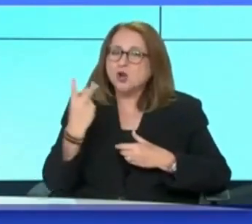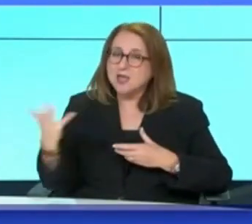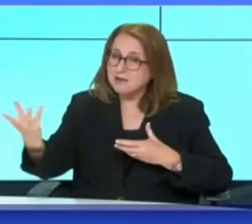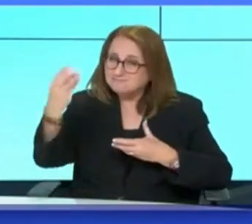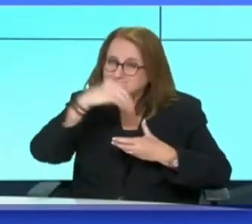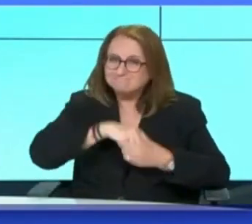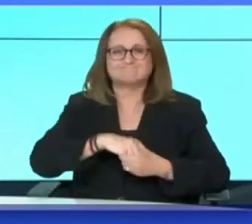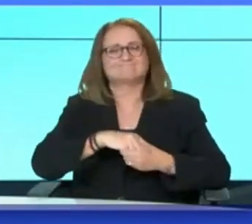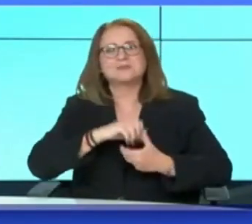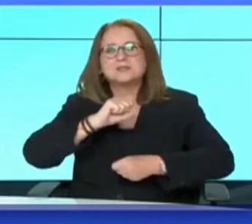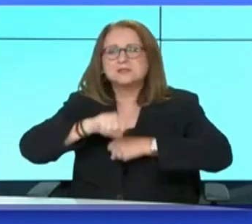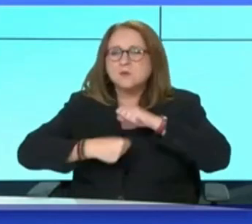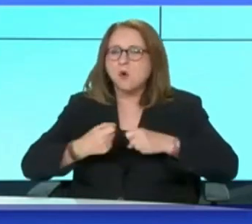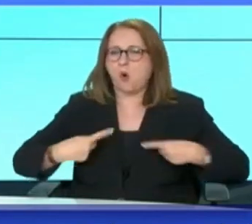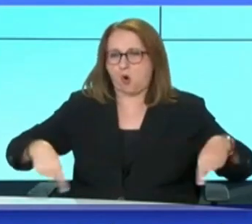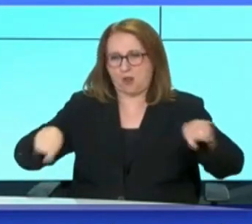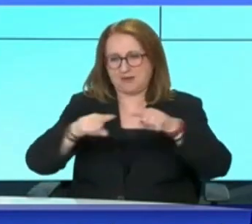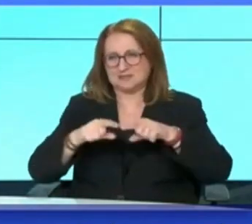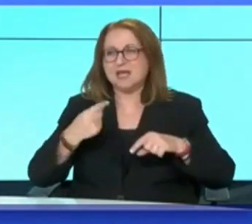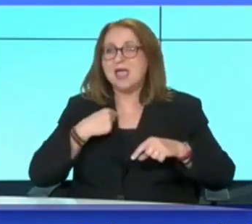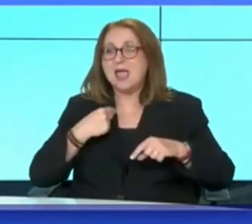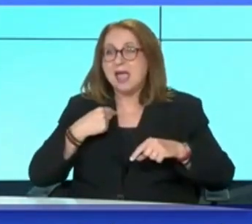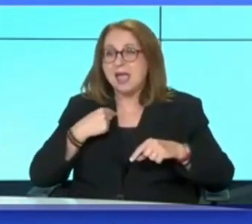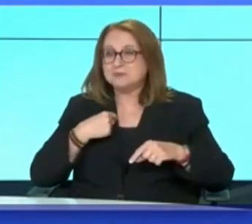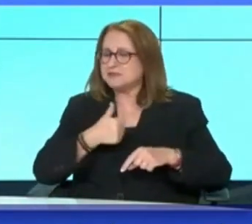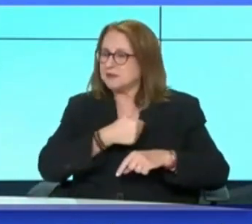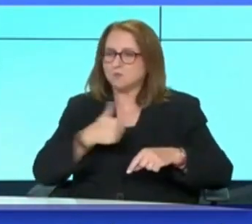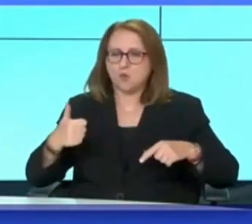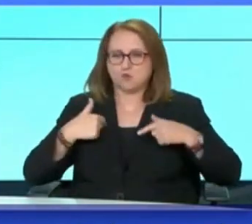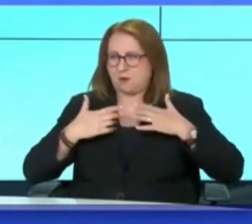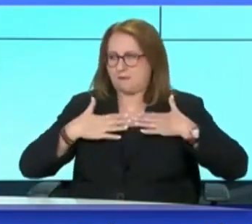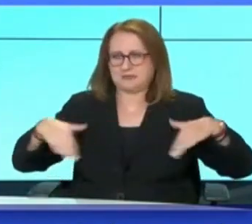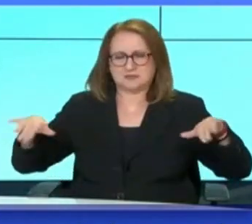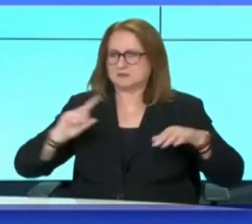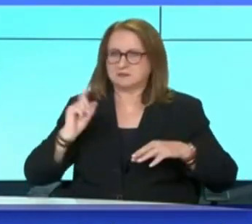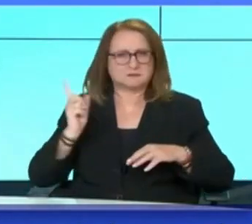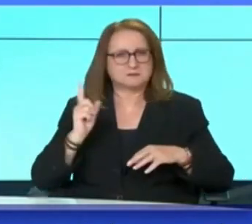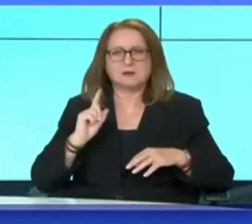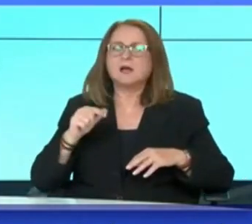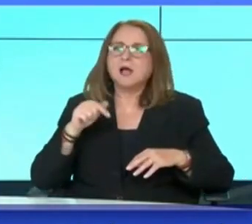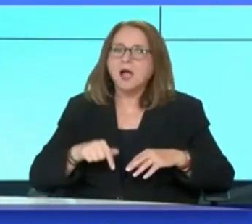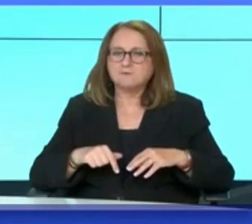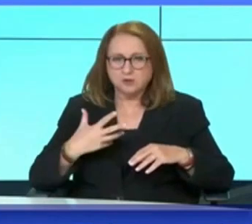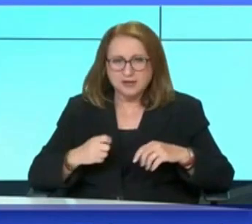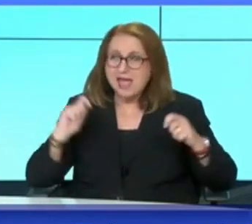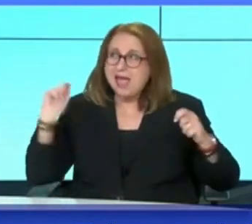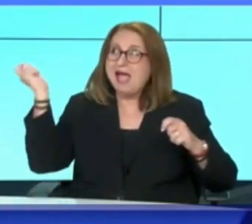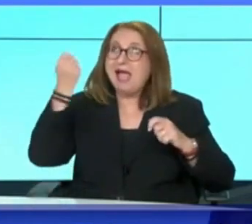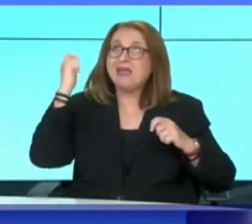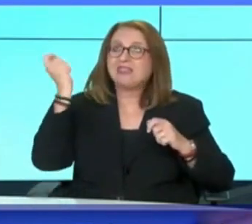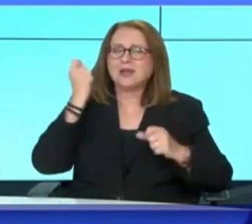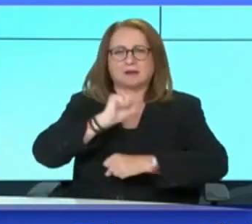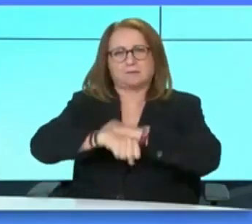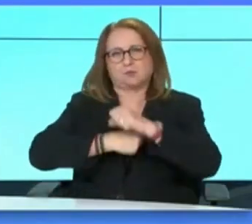Αυτή η προσπάθεια είναι εθνική, το έχω πει πολλές φορές, δεν αφορά μόνο τη δικιά μας γενιά, αφορά πρωτίστως